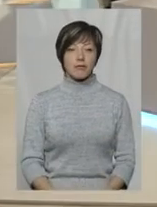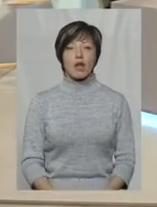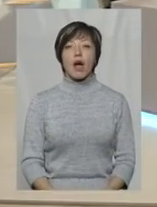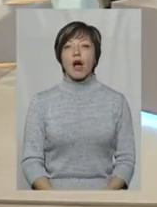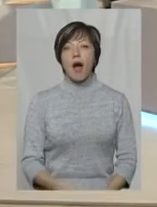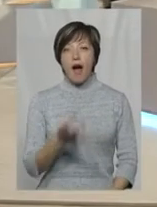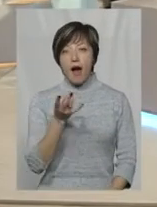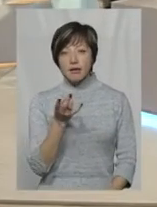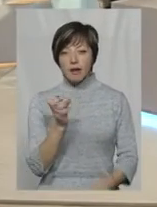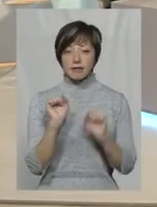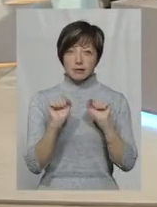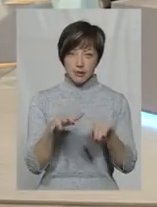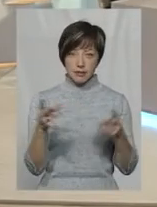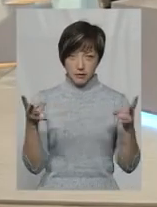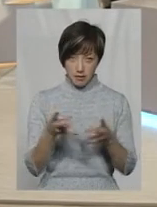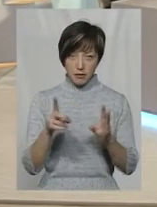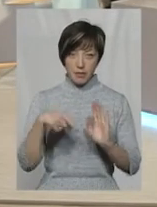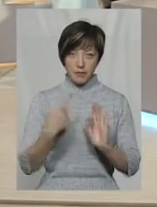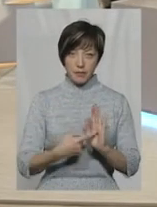аналізи, можливо, якісь треба робити?